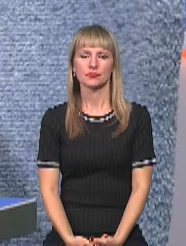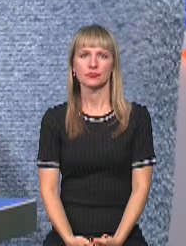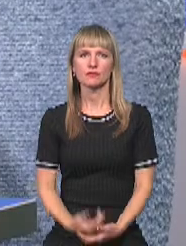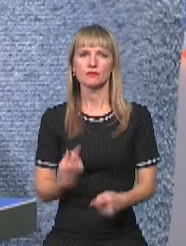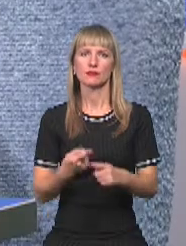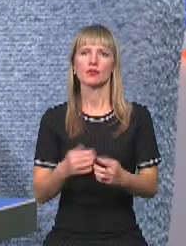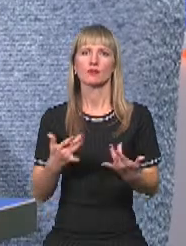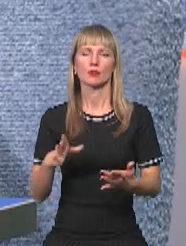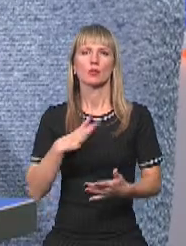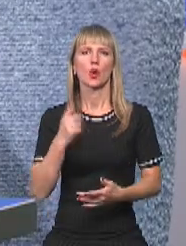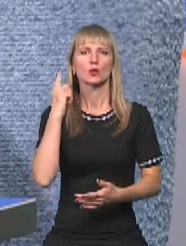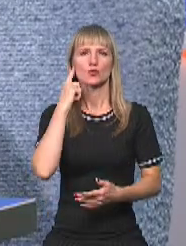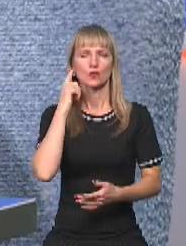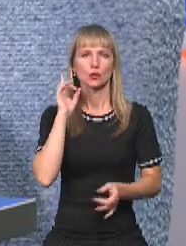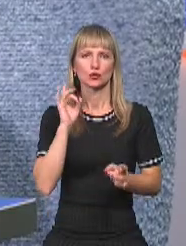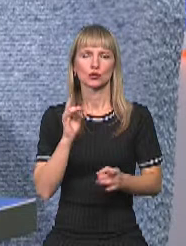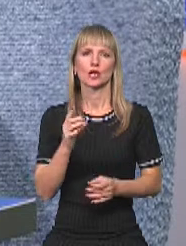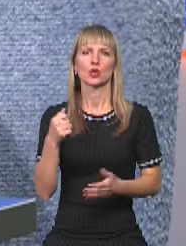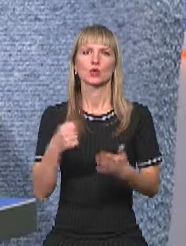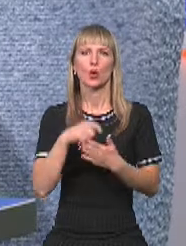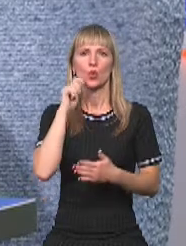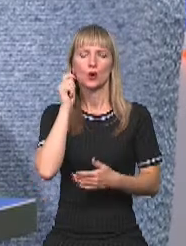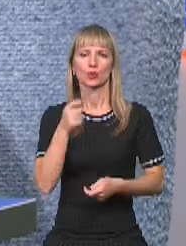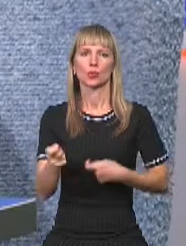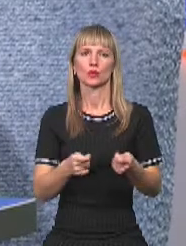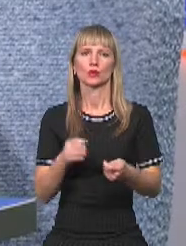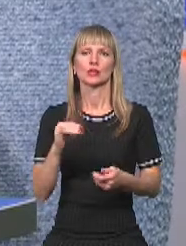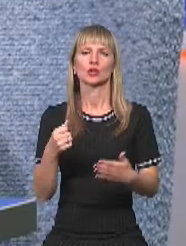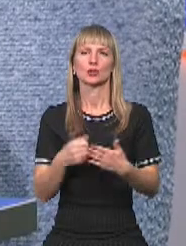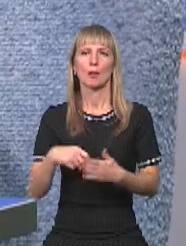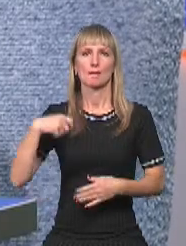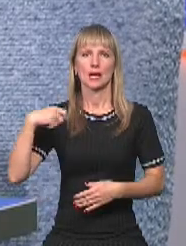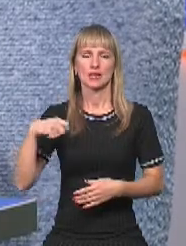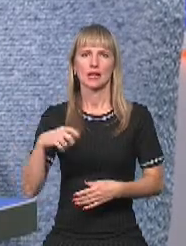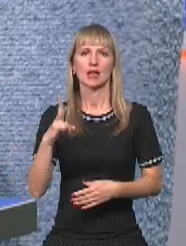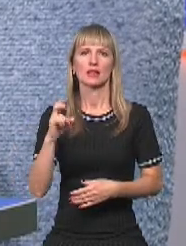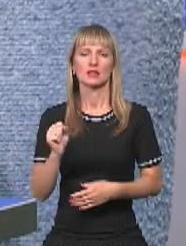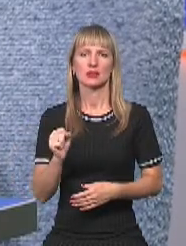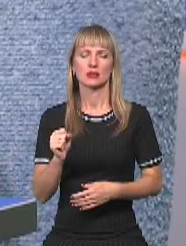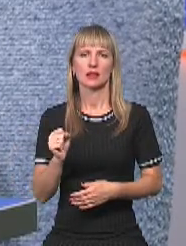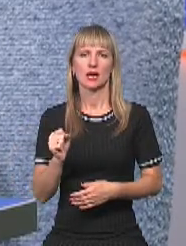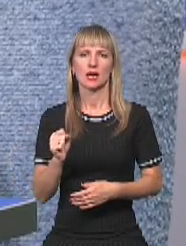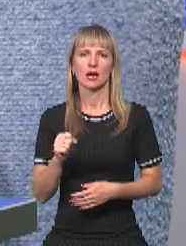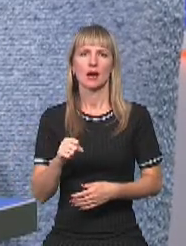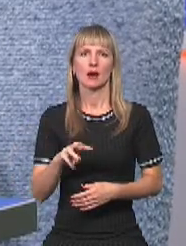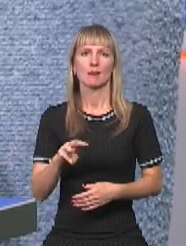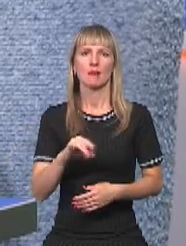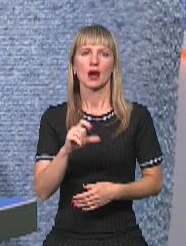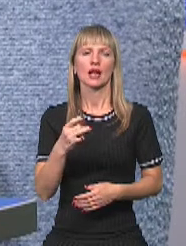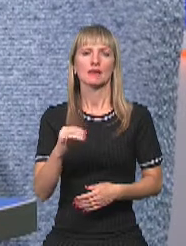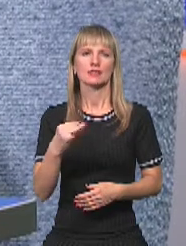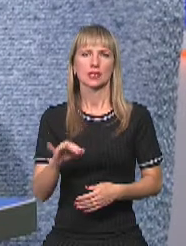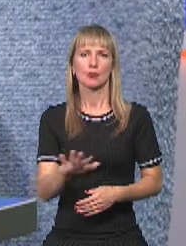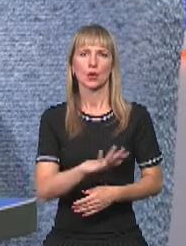Отже, ці вимоги були озвучені до українського уряду і до президента на Михайлівській площі, наскільки я зрозуміла, в